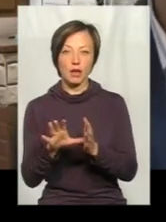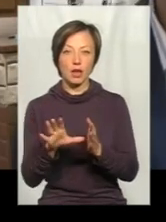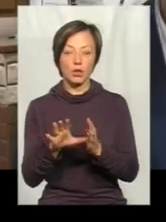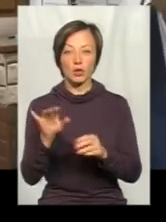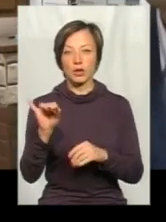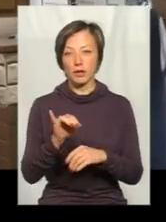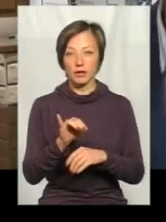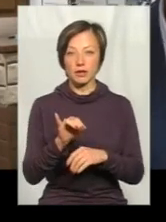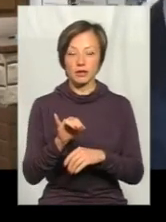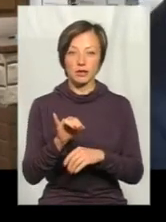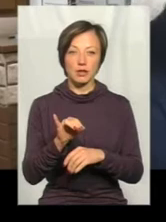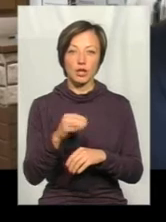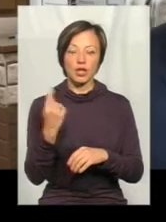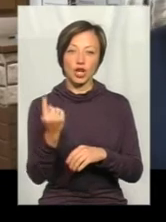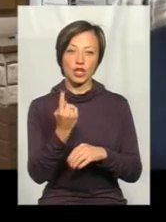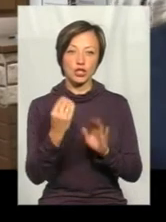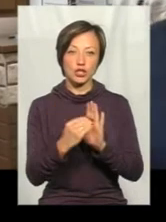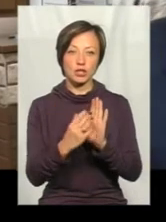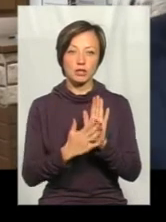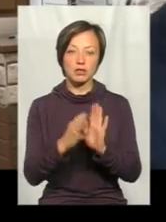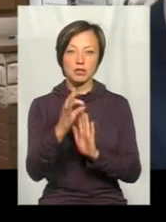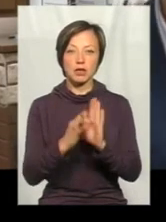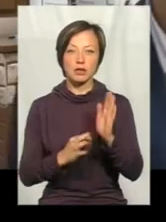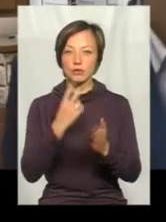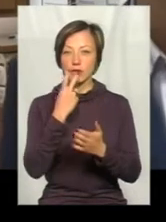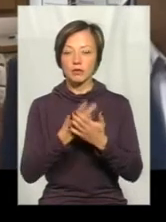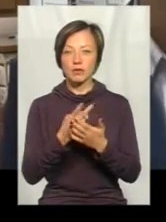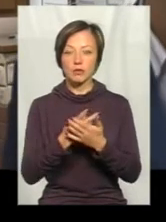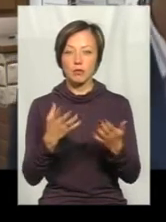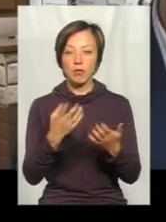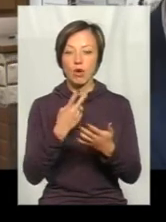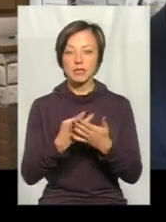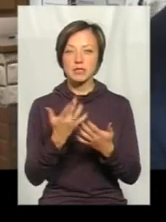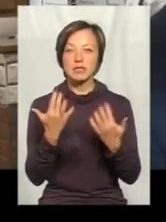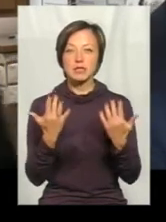і на лічильнику зразу відображаються показники,